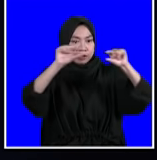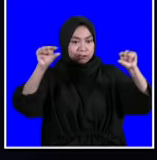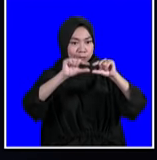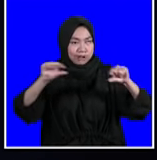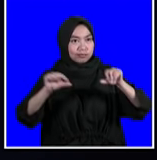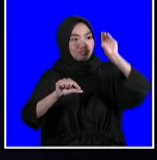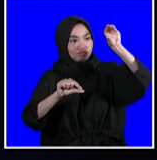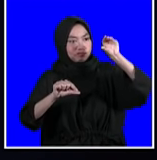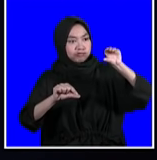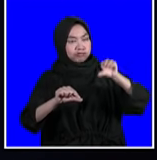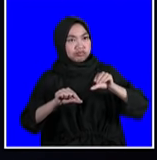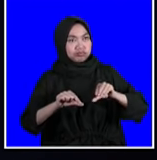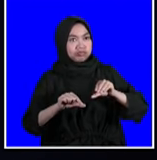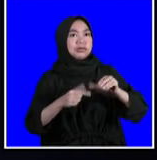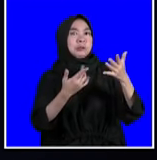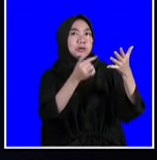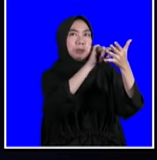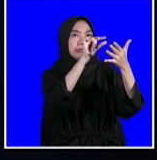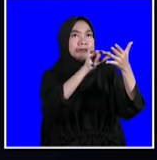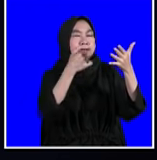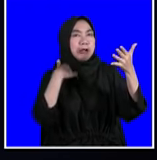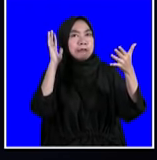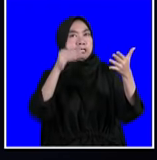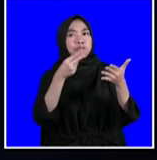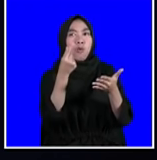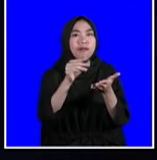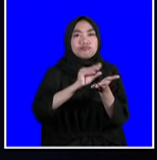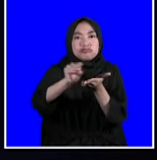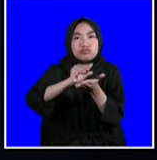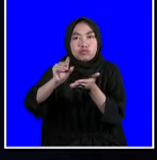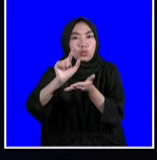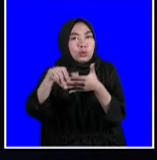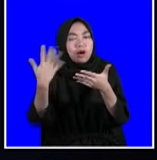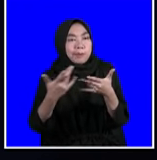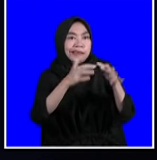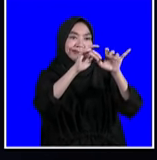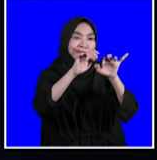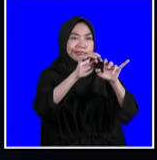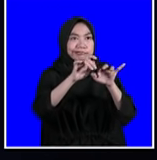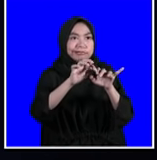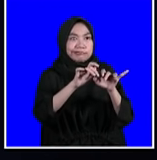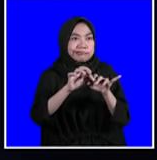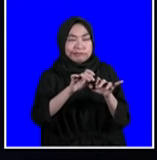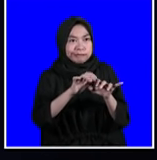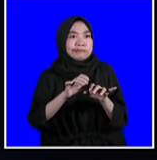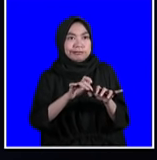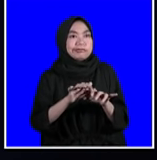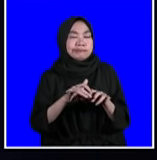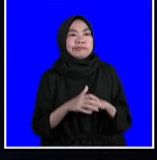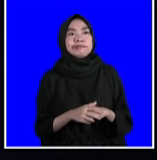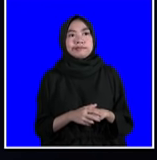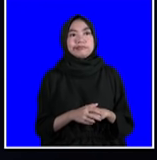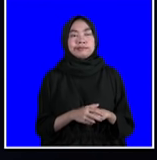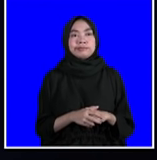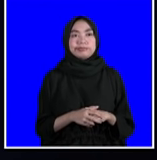diisi dengan berbagai pos-pos pengeluaran apa yang akan Anda bayar ketika Anda mendapat gaji atau